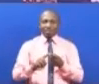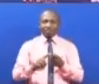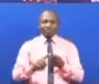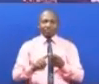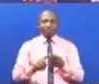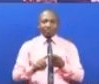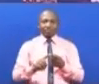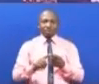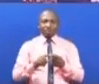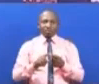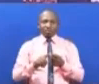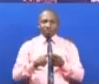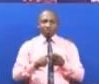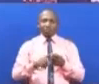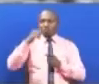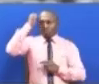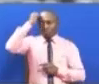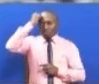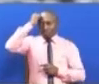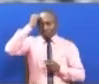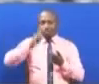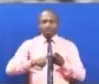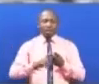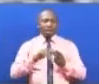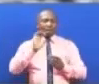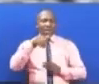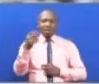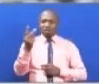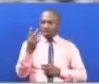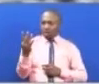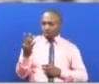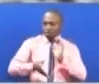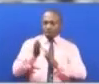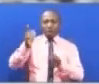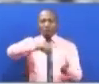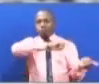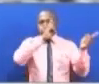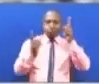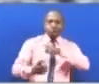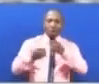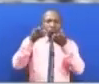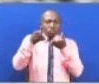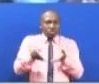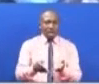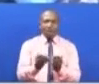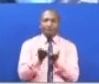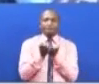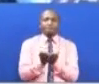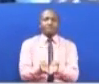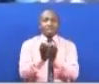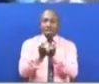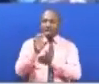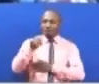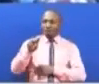Matthew. Kumbukizi ya miaka 24 tangu kupinduka na kuzama kwa meli ya MV Bukoba imefanyika kwenye